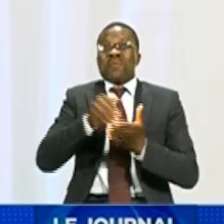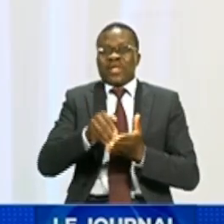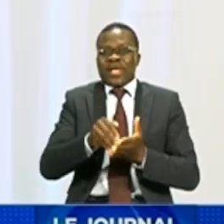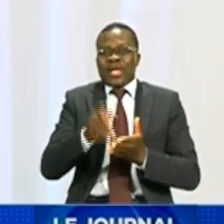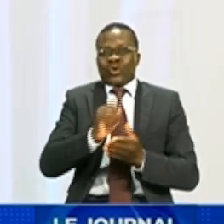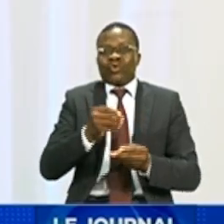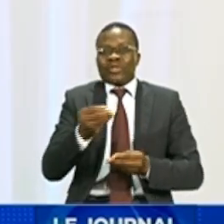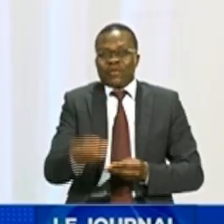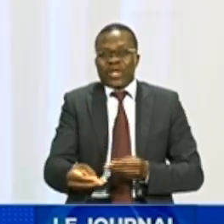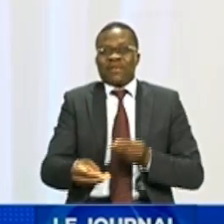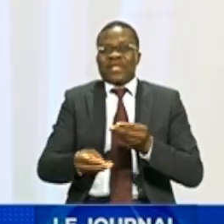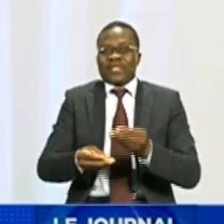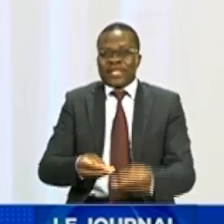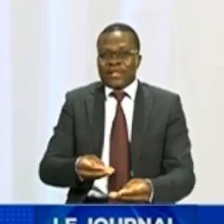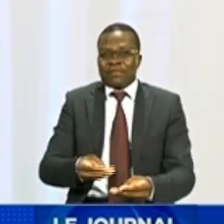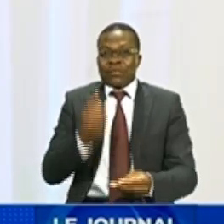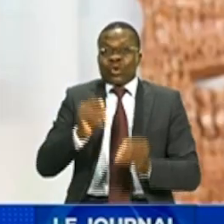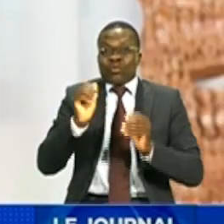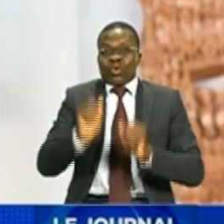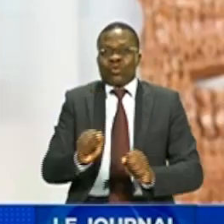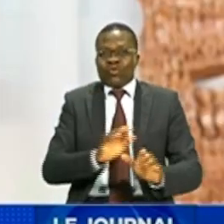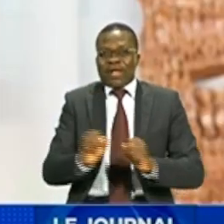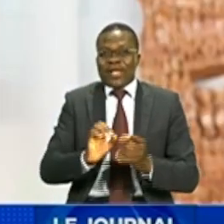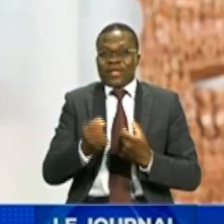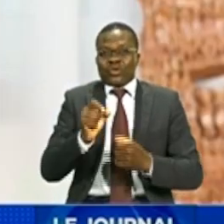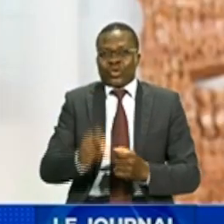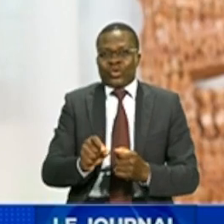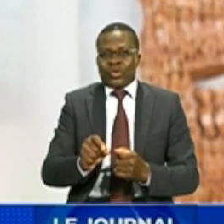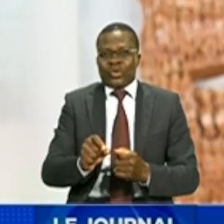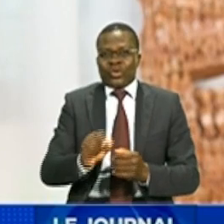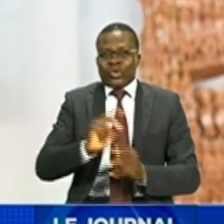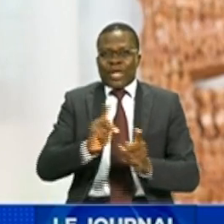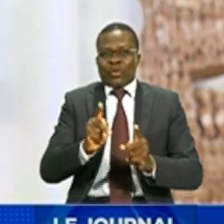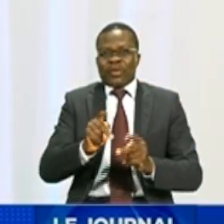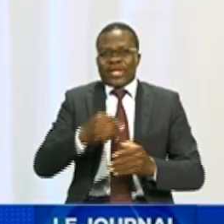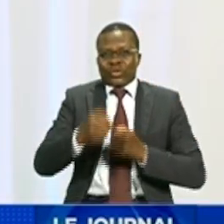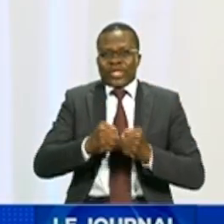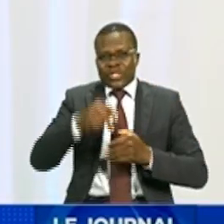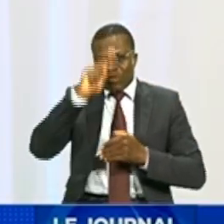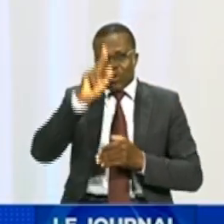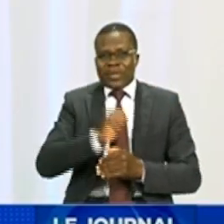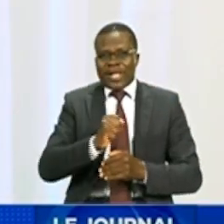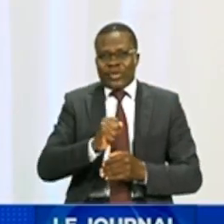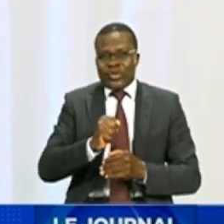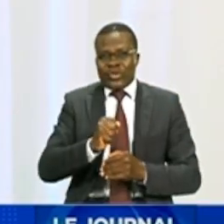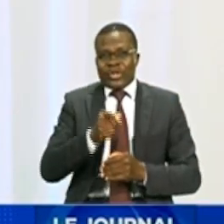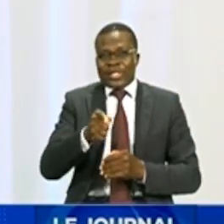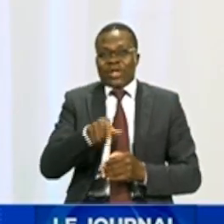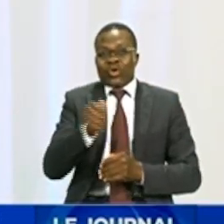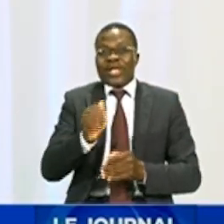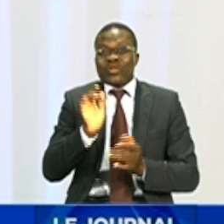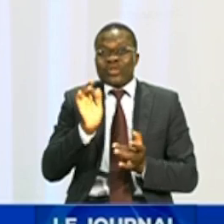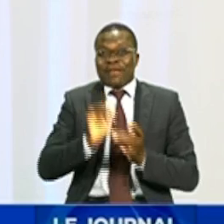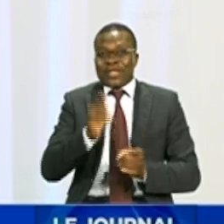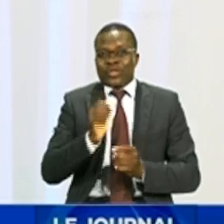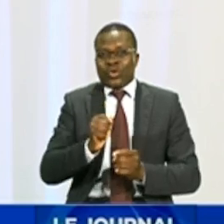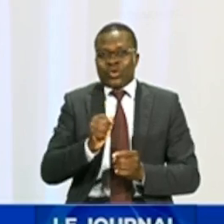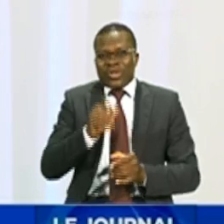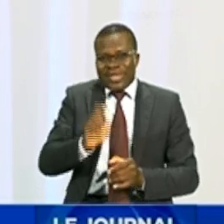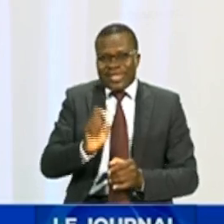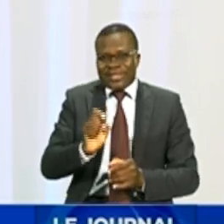nous avons investis pour pouvoir faire en sorte que nos populations qui souffrent de paludisme, de césarienne et d'autres affections